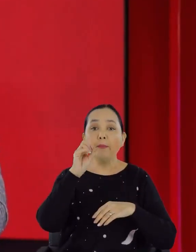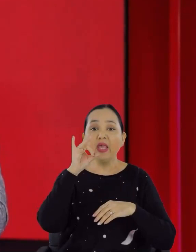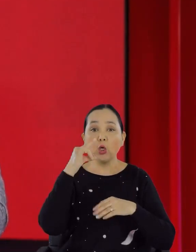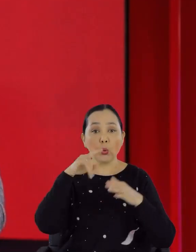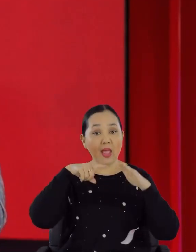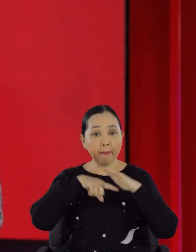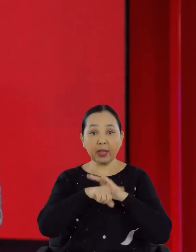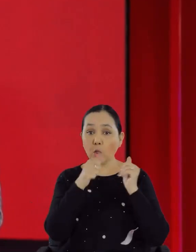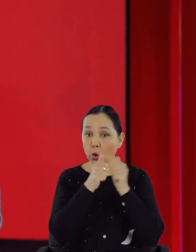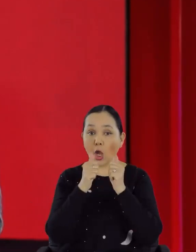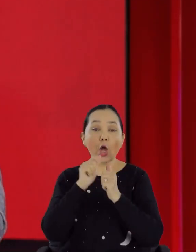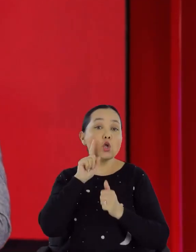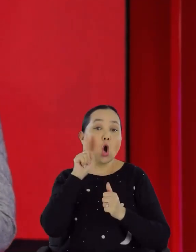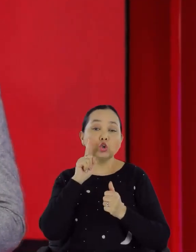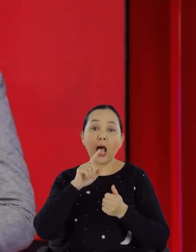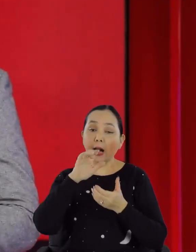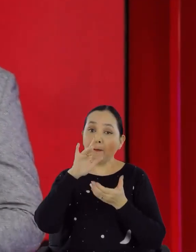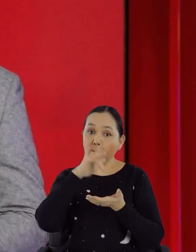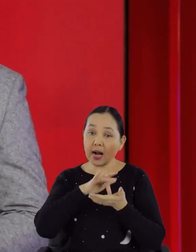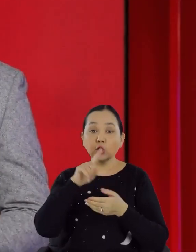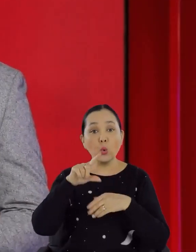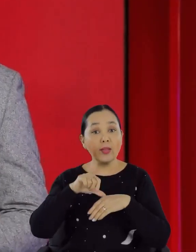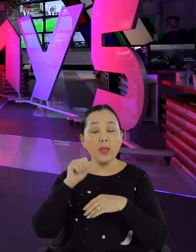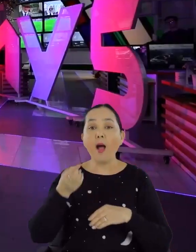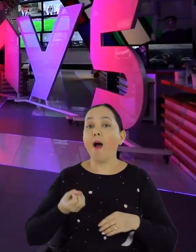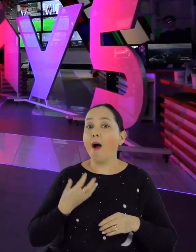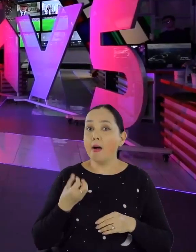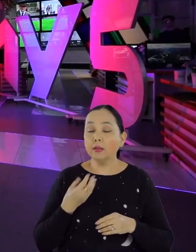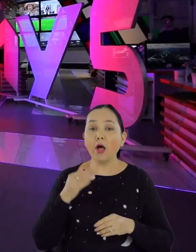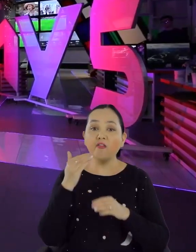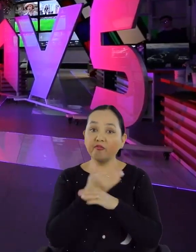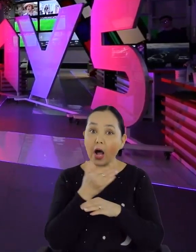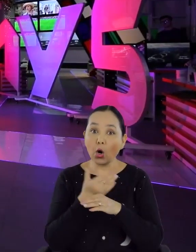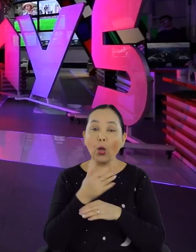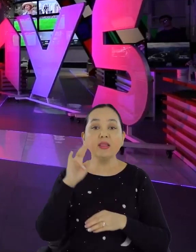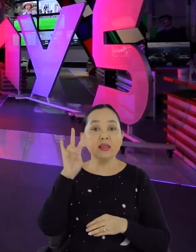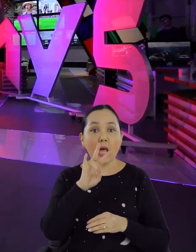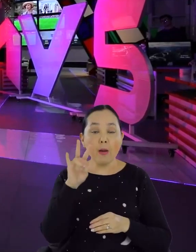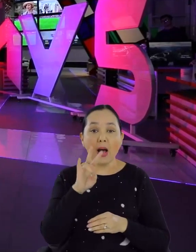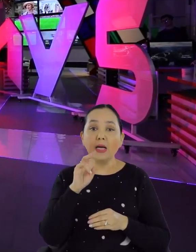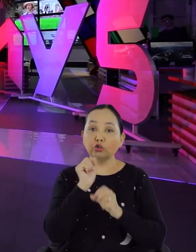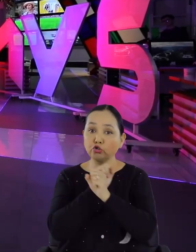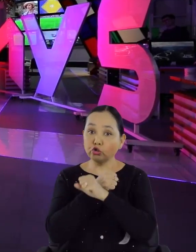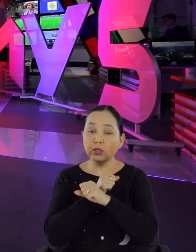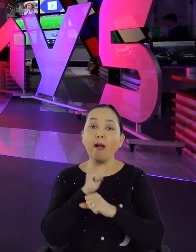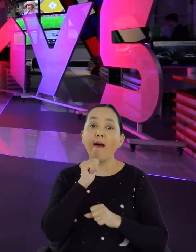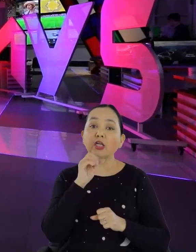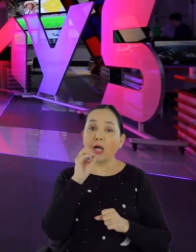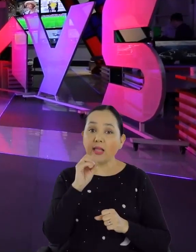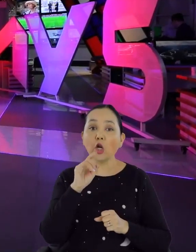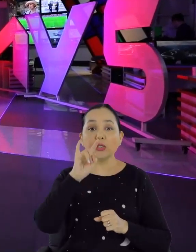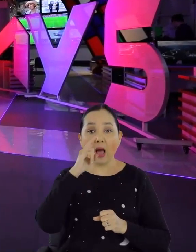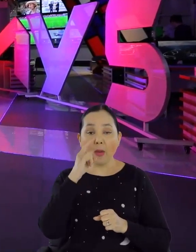metro bekati yonginasidagi yoshlar markazida. Bundan tashqari Andijon, Farg'ona, Namangan, Jizzax,